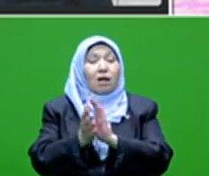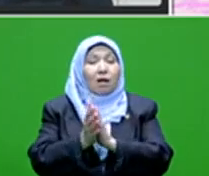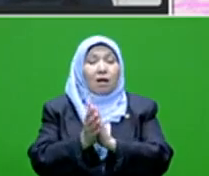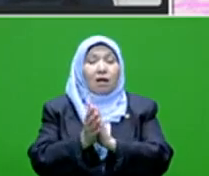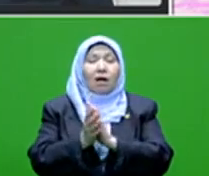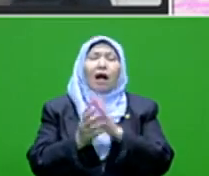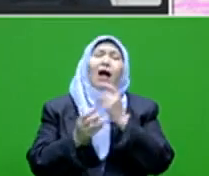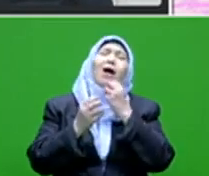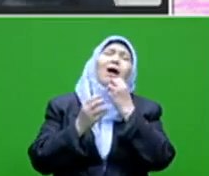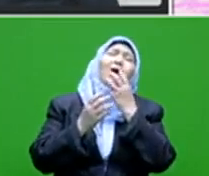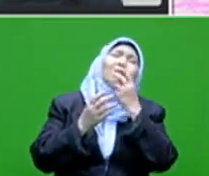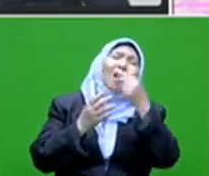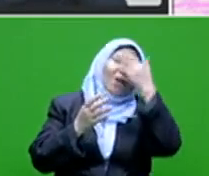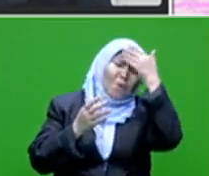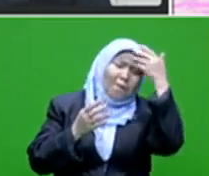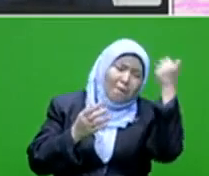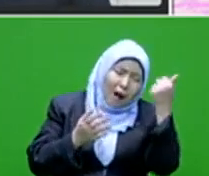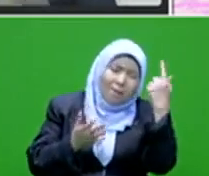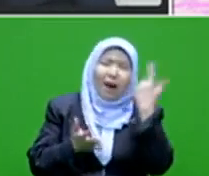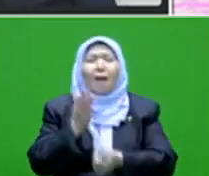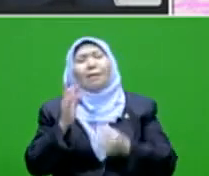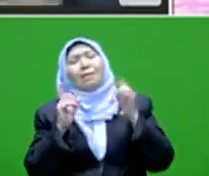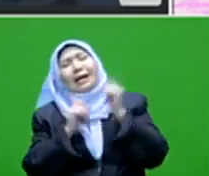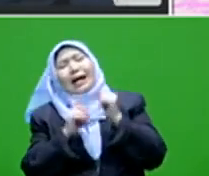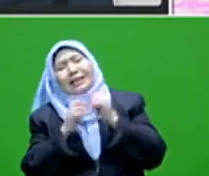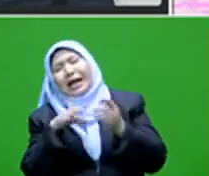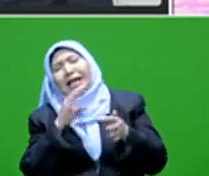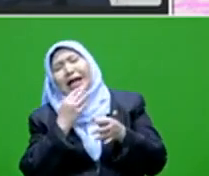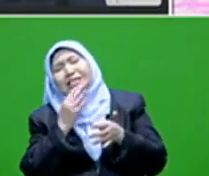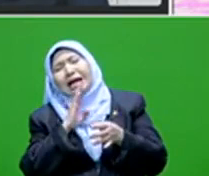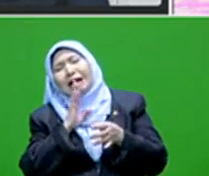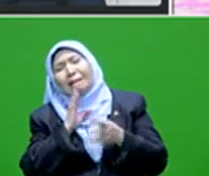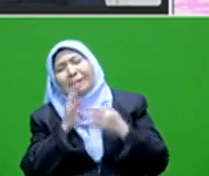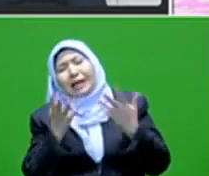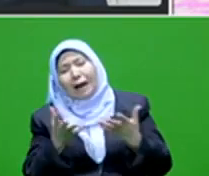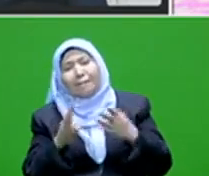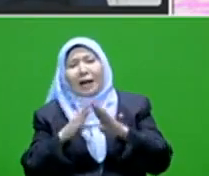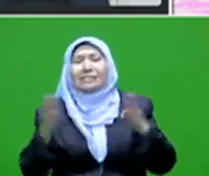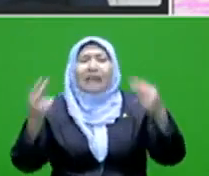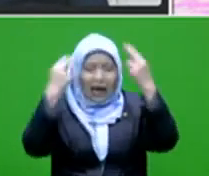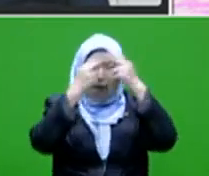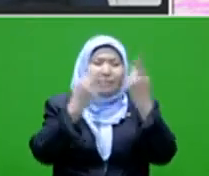Allah nak cakap Mak Saleh lupa. Saya pun lupa. Okay. Tak jadi ya. Bahasa Arab je lah.